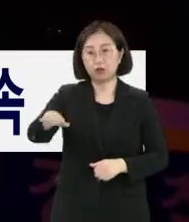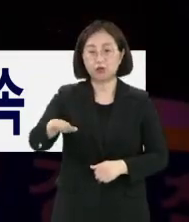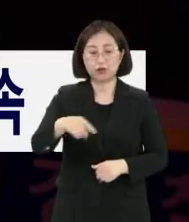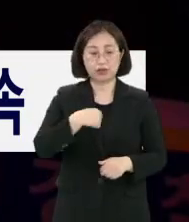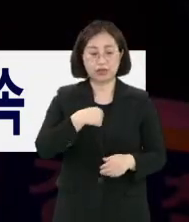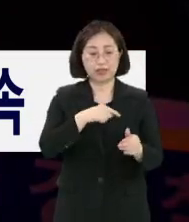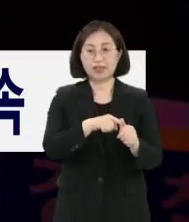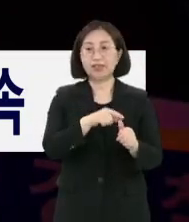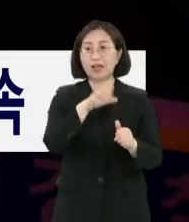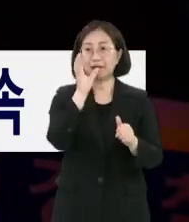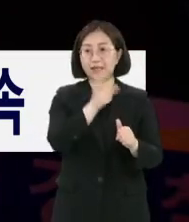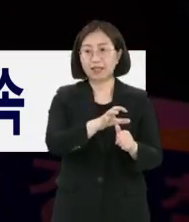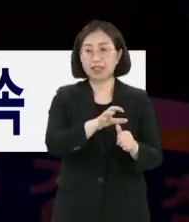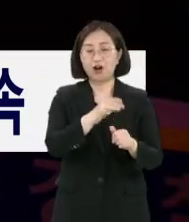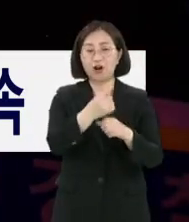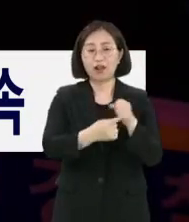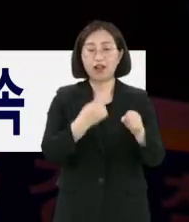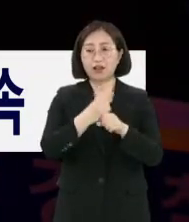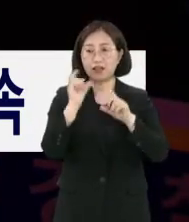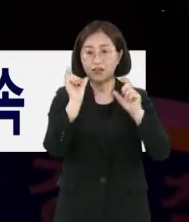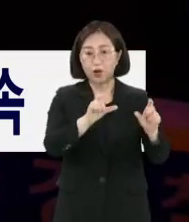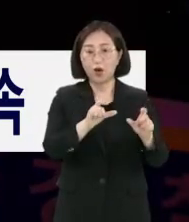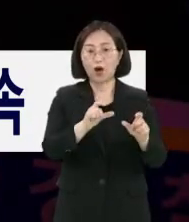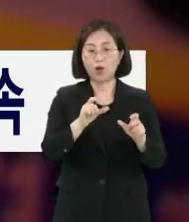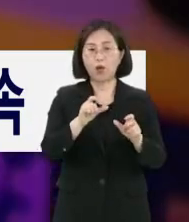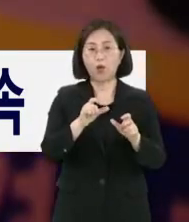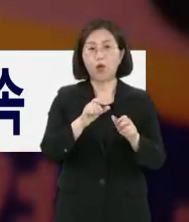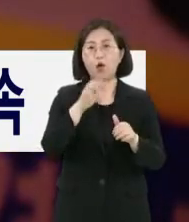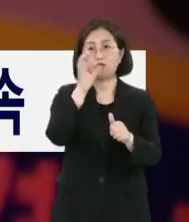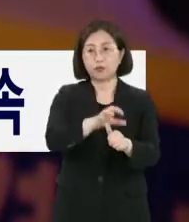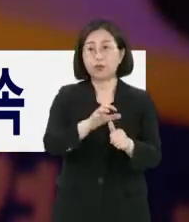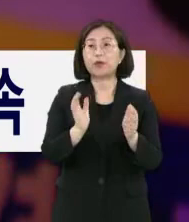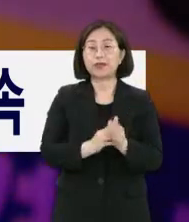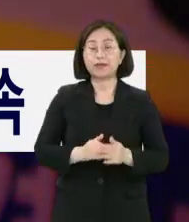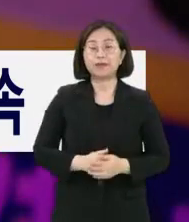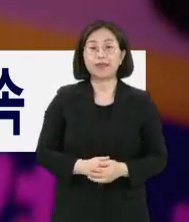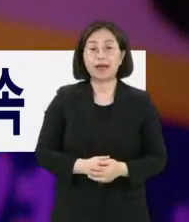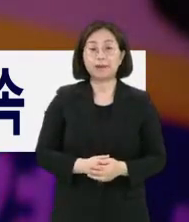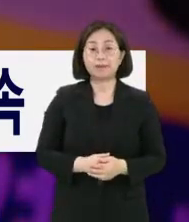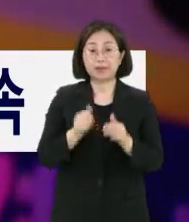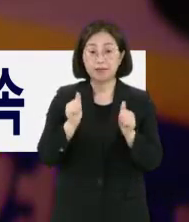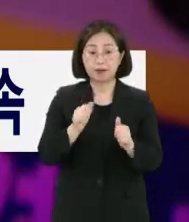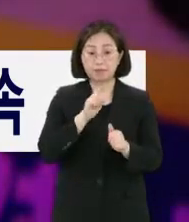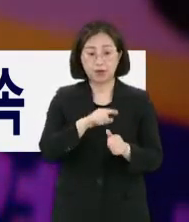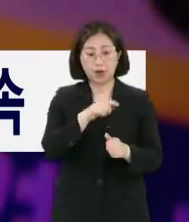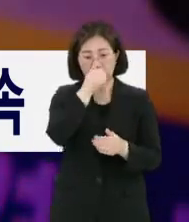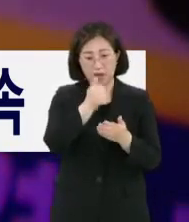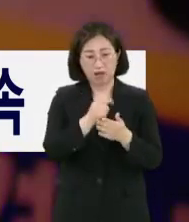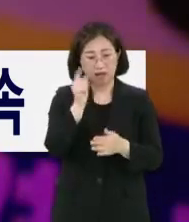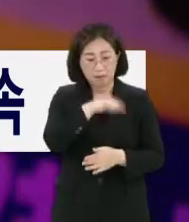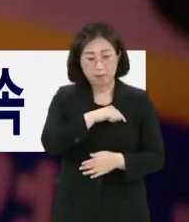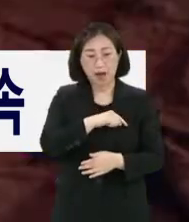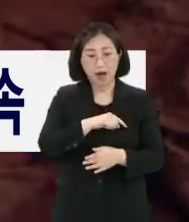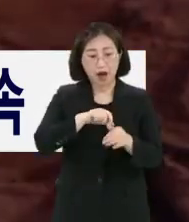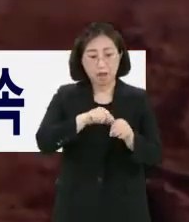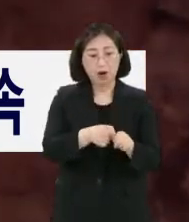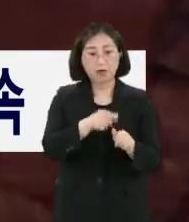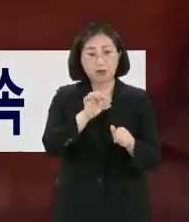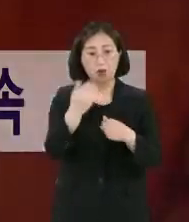37살 A씨에게 징역 1년을 선고하고 A씨를 법정 구속했습니다. 재판부는 죄질이 불량하다며